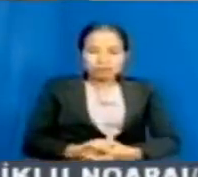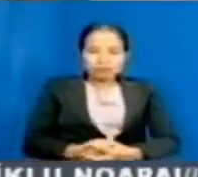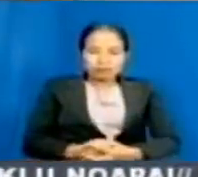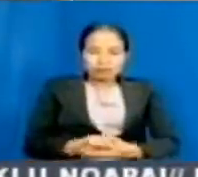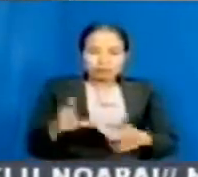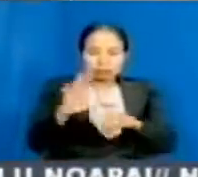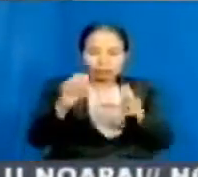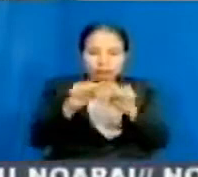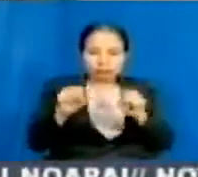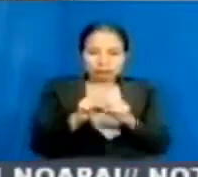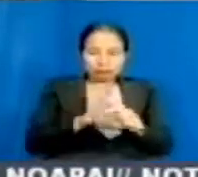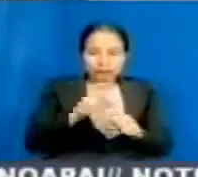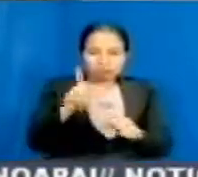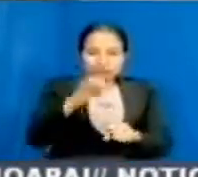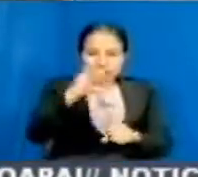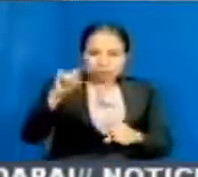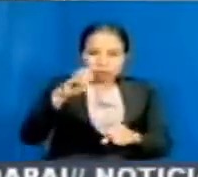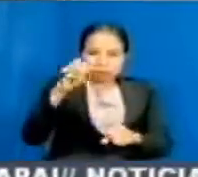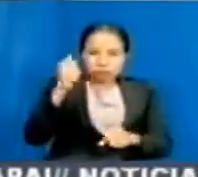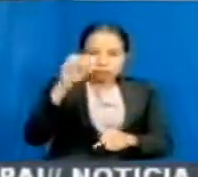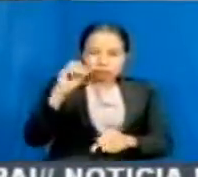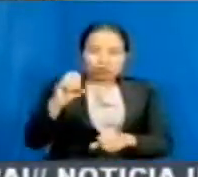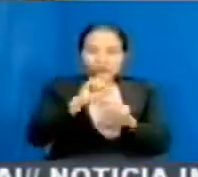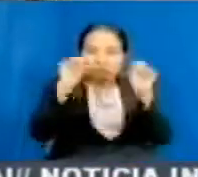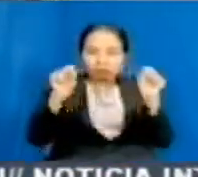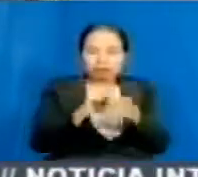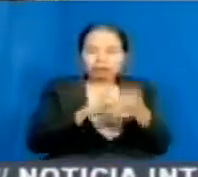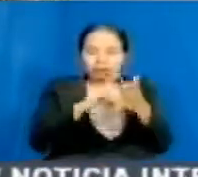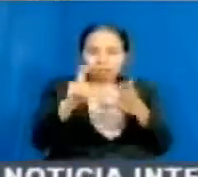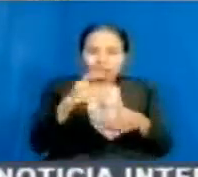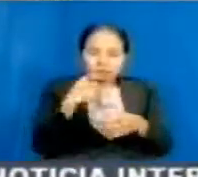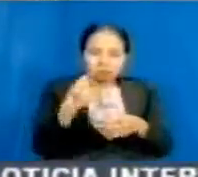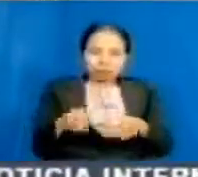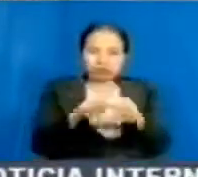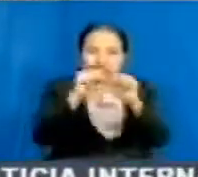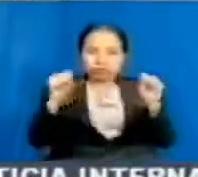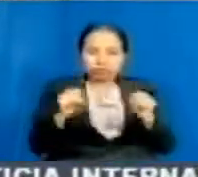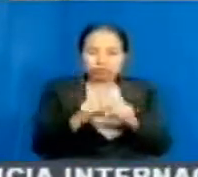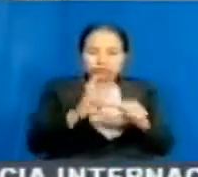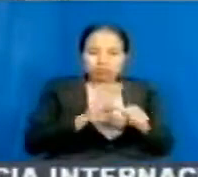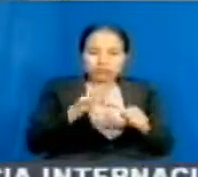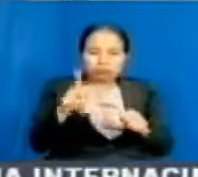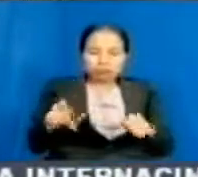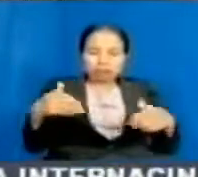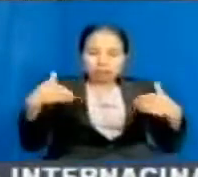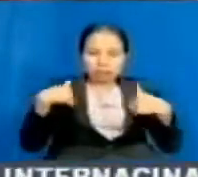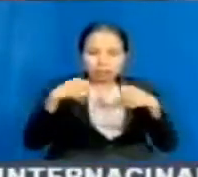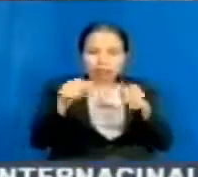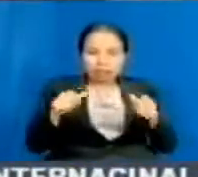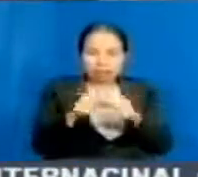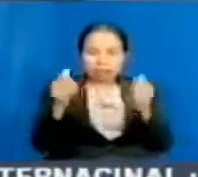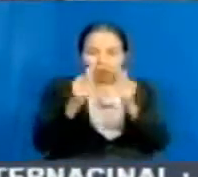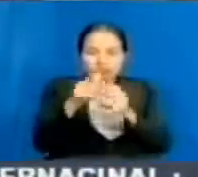Sefi suku bairu pete João Batista berte teli sábado semana ne relata. Suku bairu pete i aldeia hamuto crua